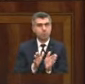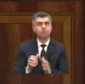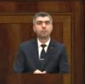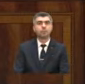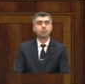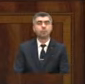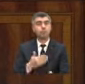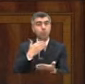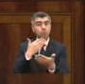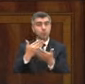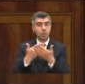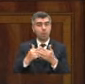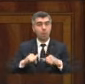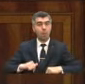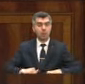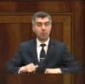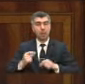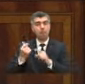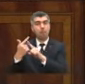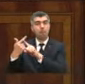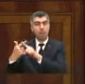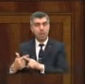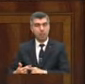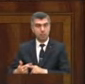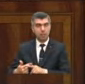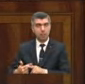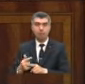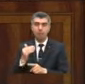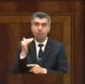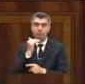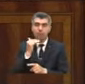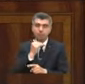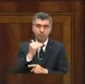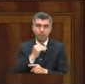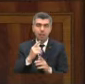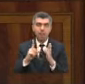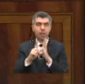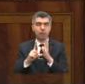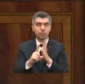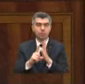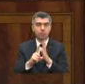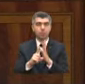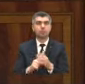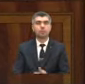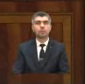والشكر للسيد وزير المالية اللي سرع بهذا القانون